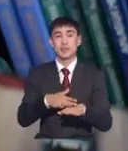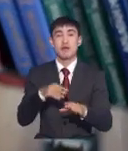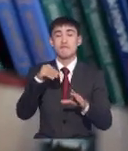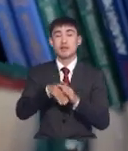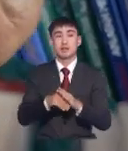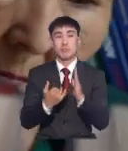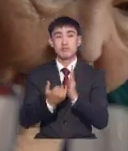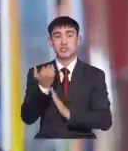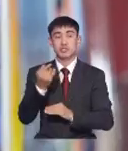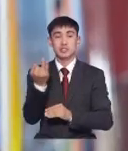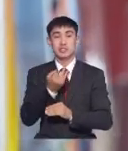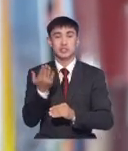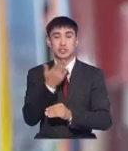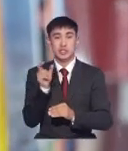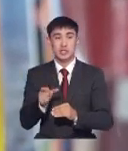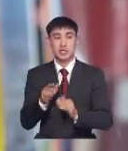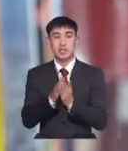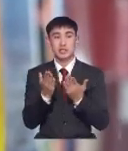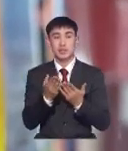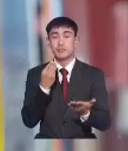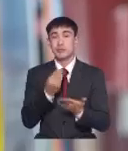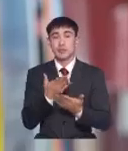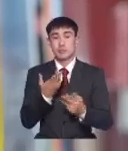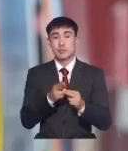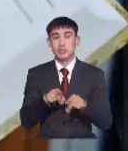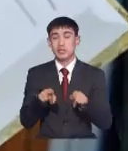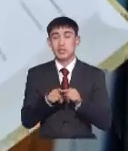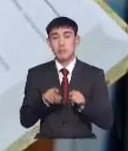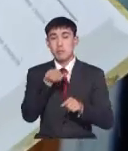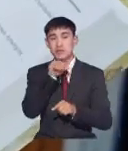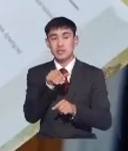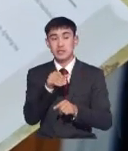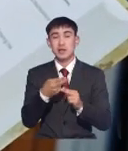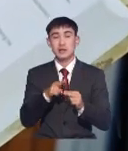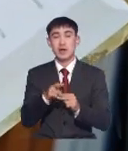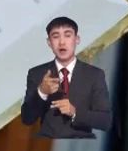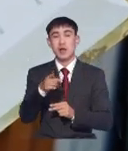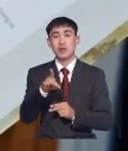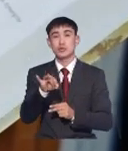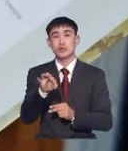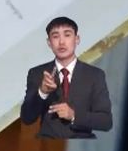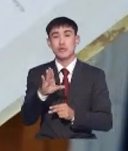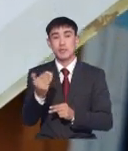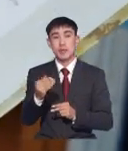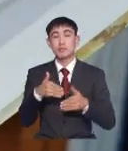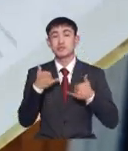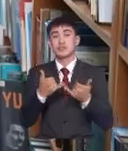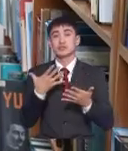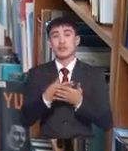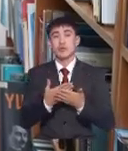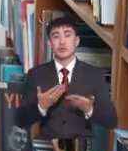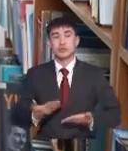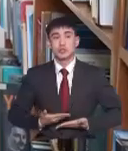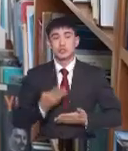вклад в повышение интереса читателей к книгам не оценим одним из таких профессионалов является Галия усенова посвятивший этой